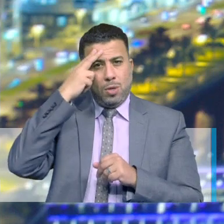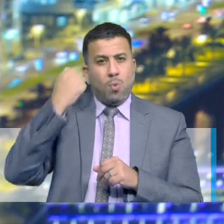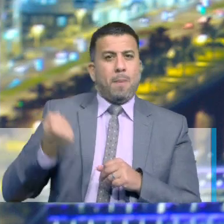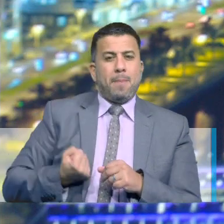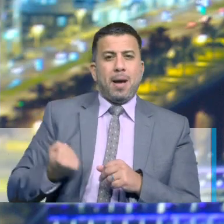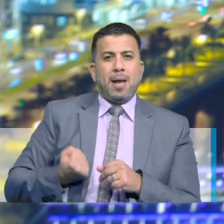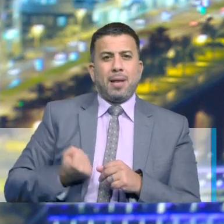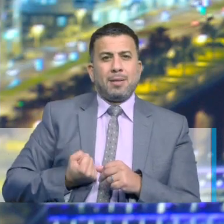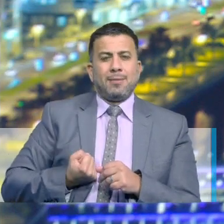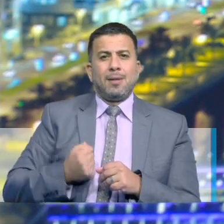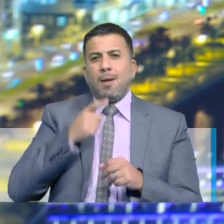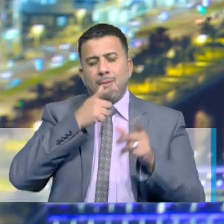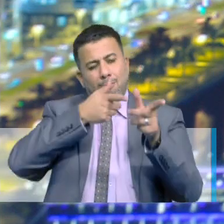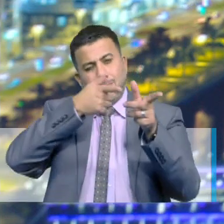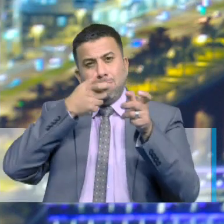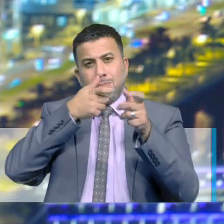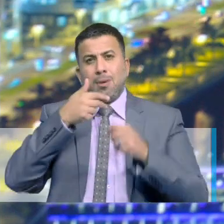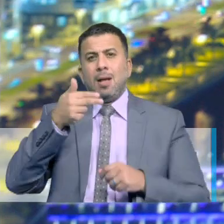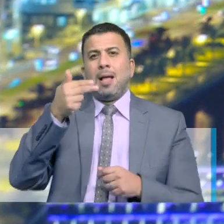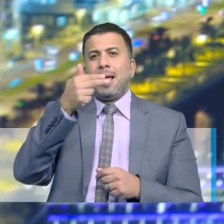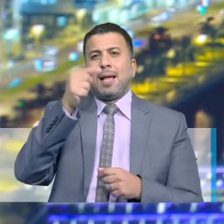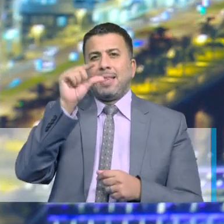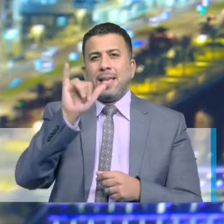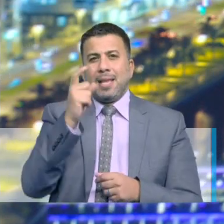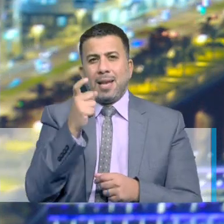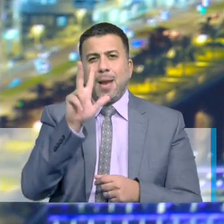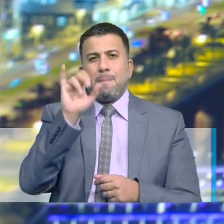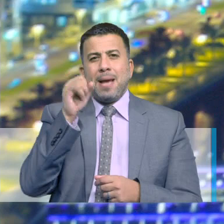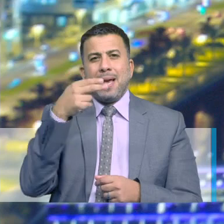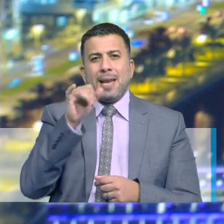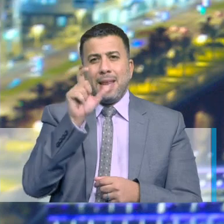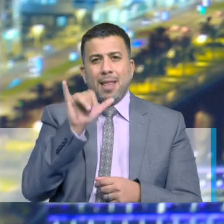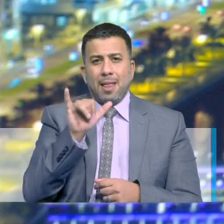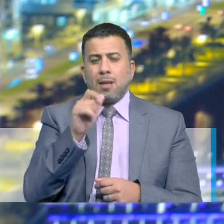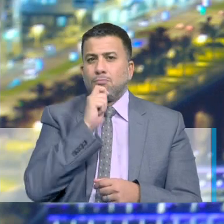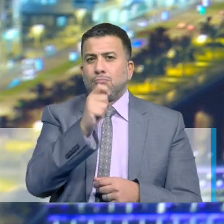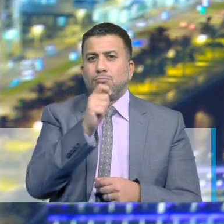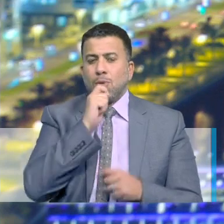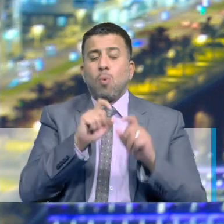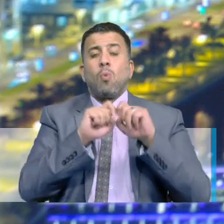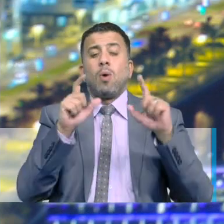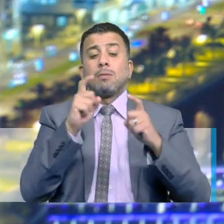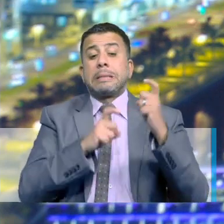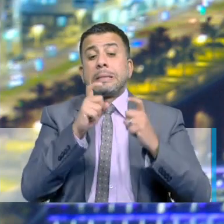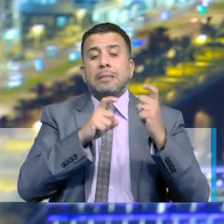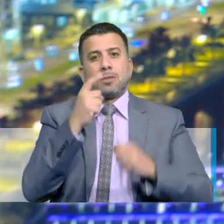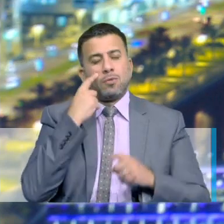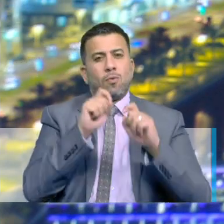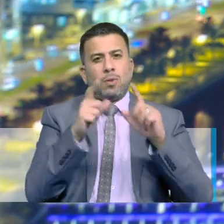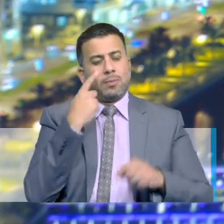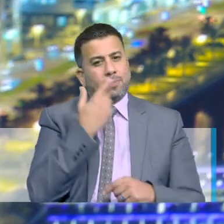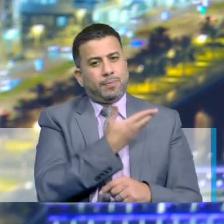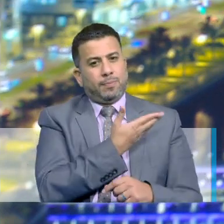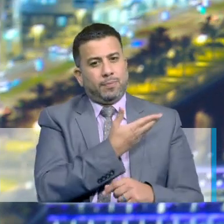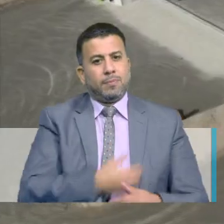السعوديه ومملكه البحرين للرمايه غدير المعيني يرصد جانبا من تلك المنافسات في التقرير